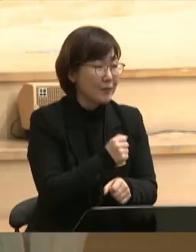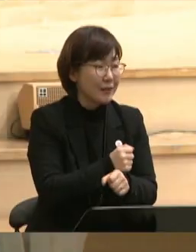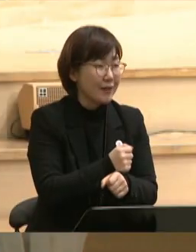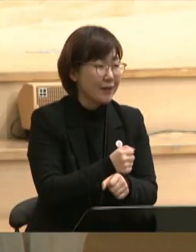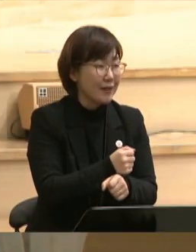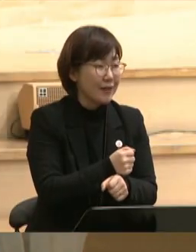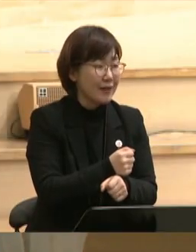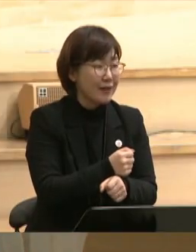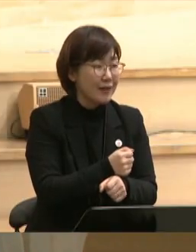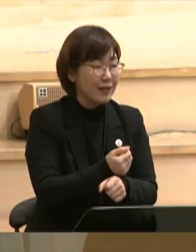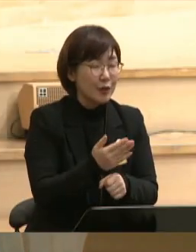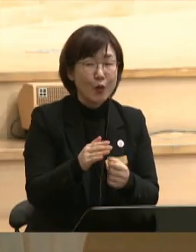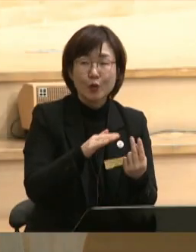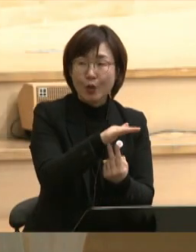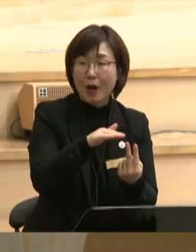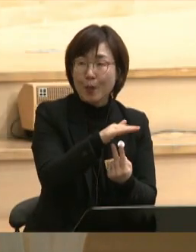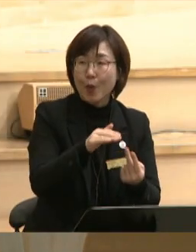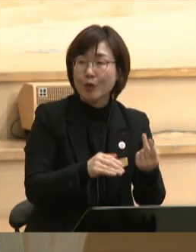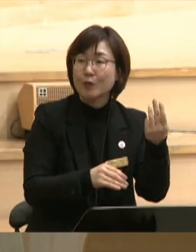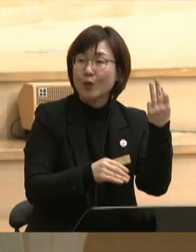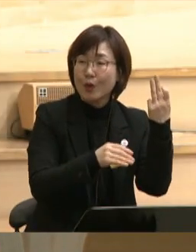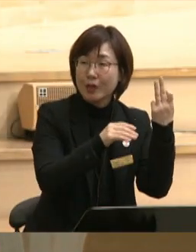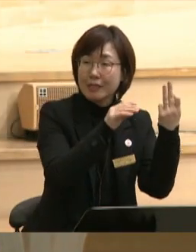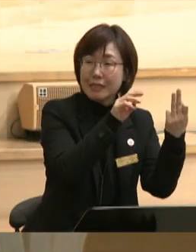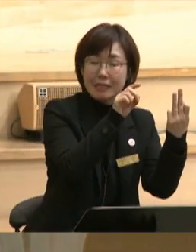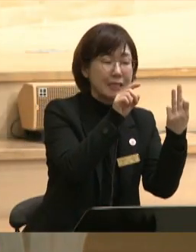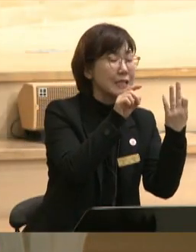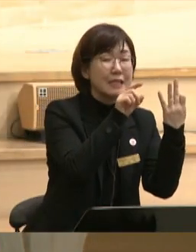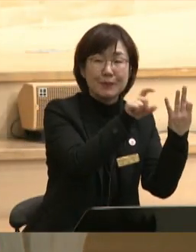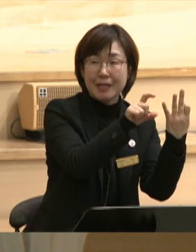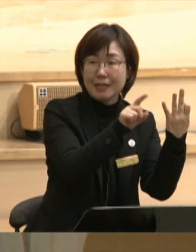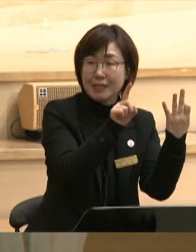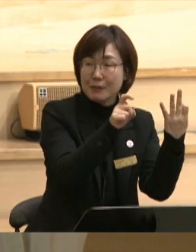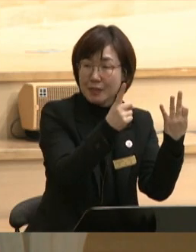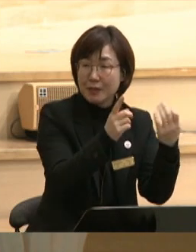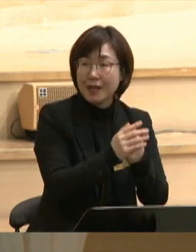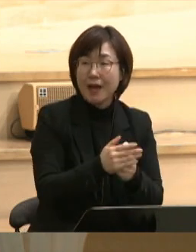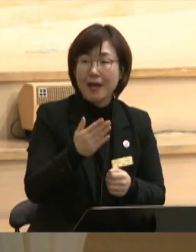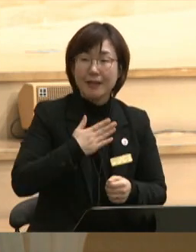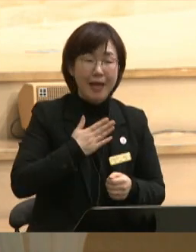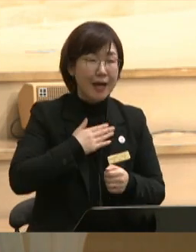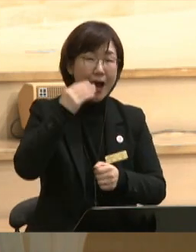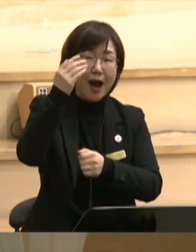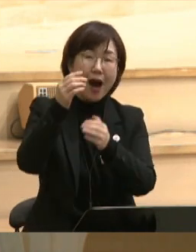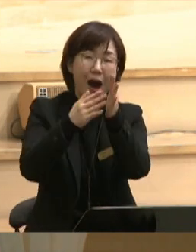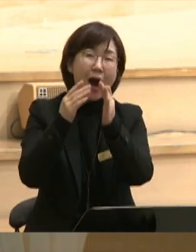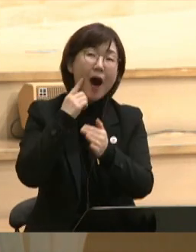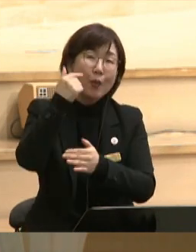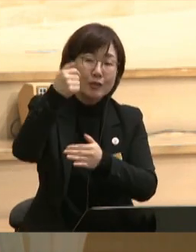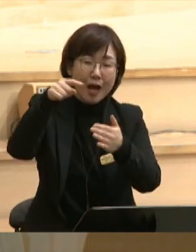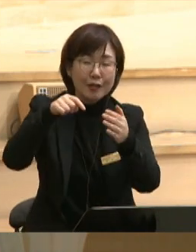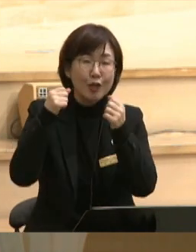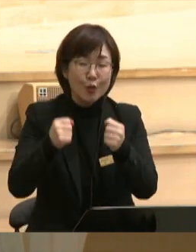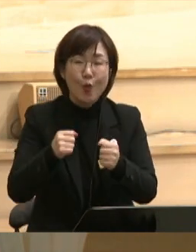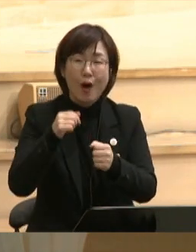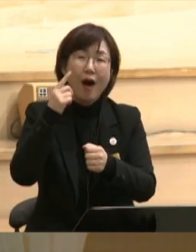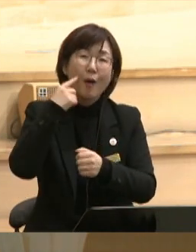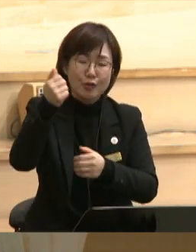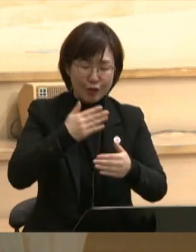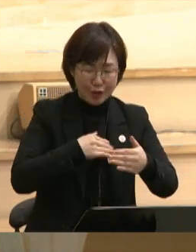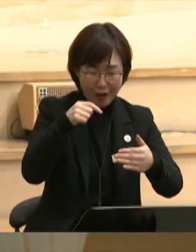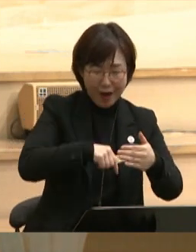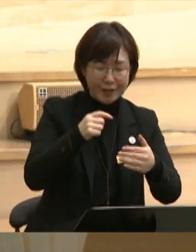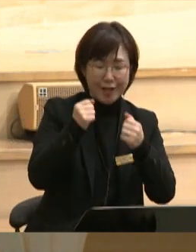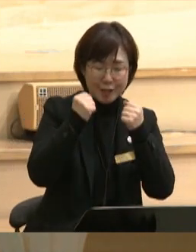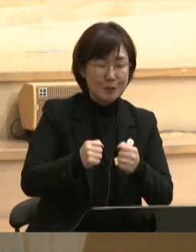뭐라고 말씀하시냐 요한복음 14장 11절입니다 다 같이 한번 읽어볼까요 시작 내가 부산에 거하고 아버지께서 내 안에